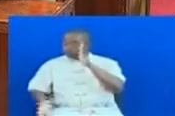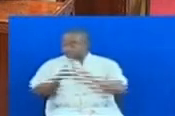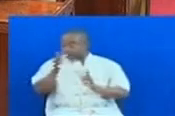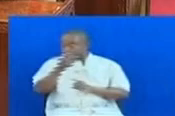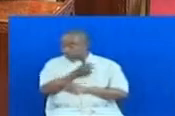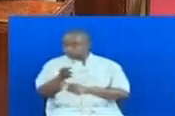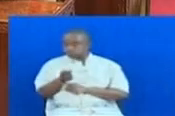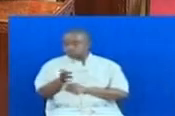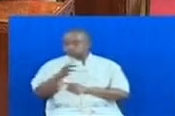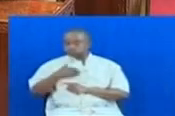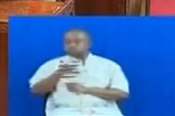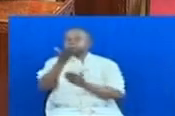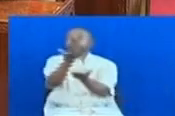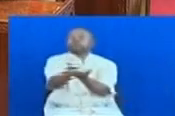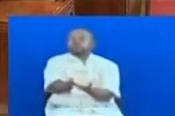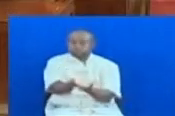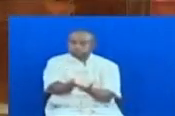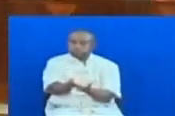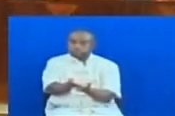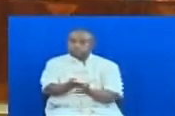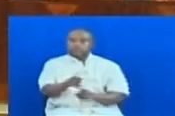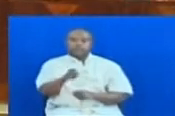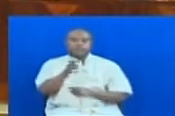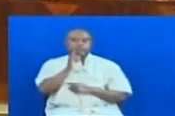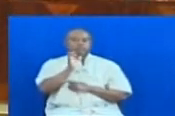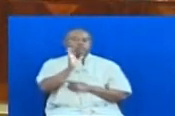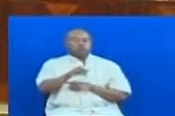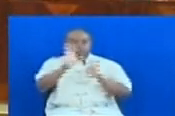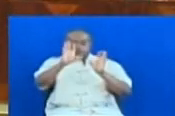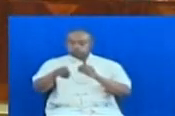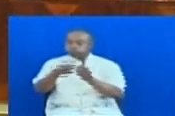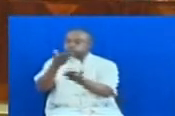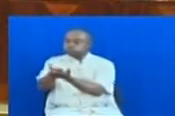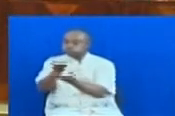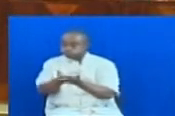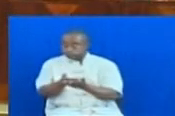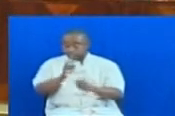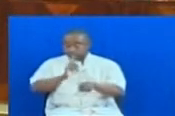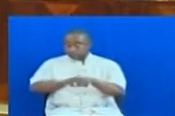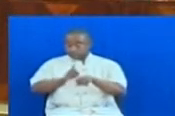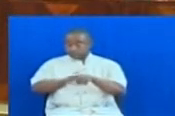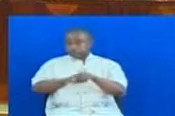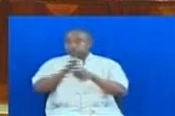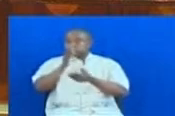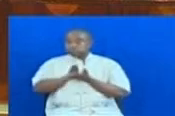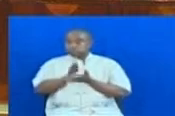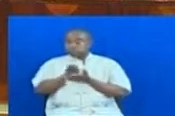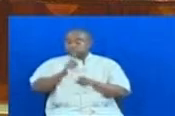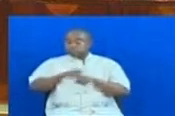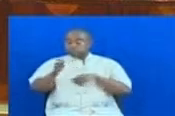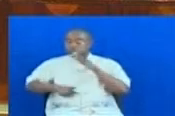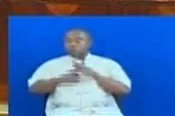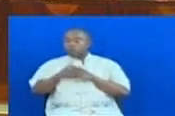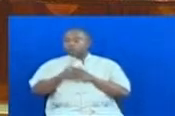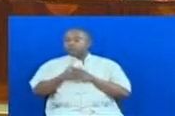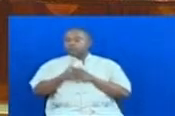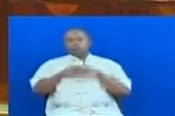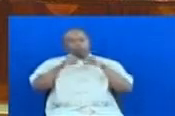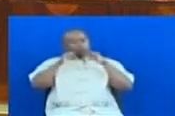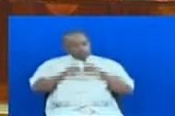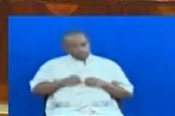tunapeleka, lakini pia kila mwaka tunapeleka hizi taarifa, tunapokamilisha kipindi chetu cha uongozi pia